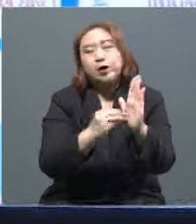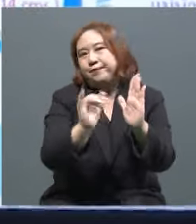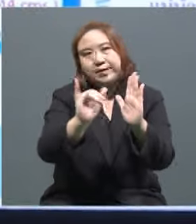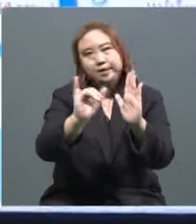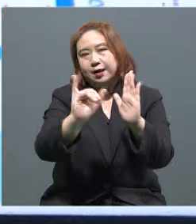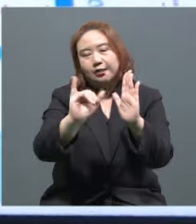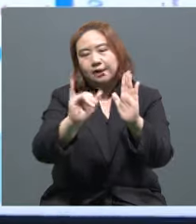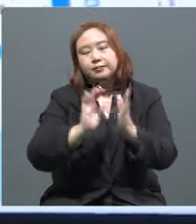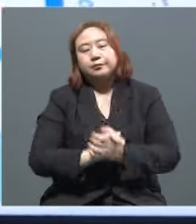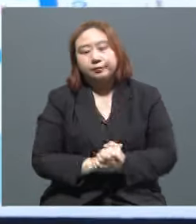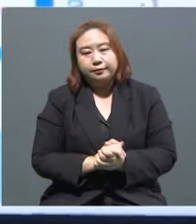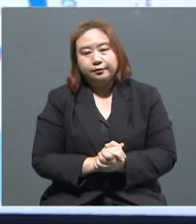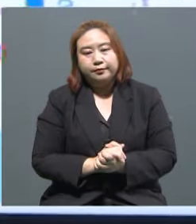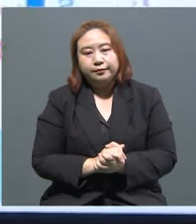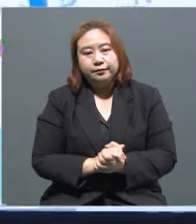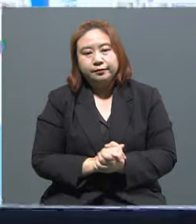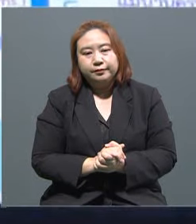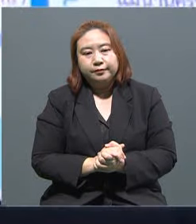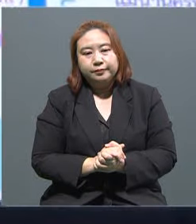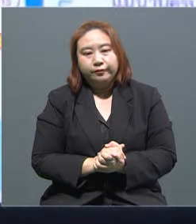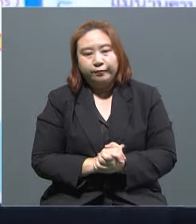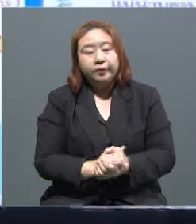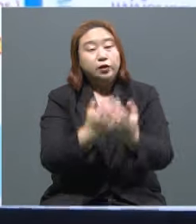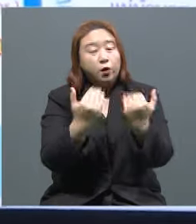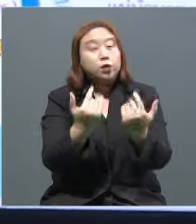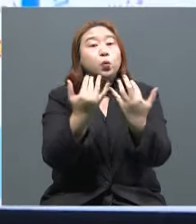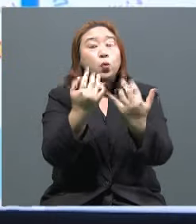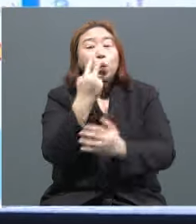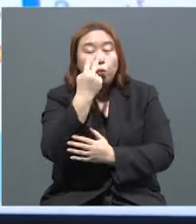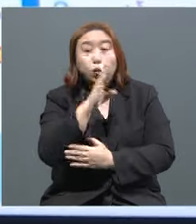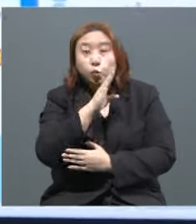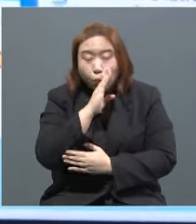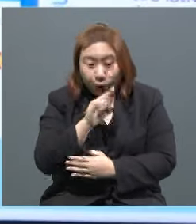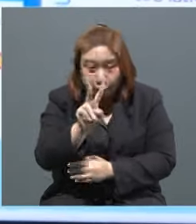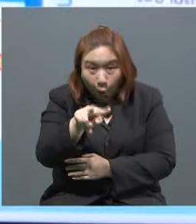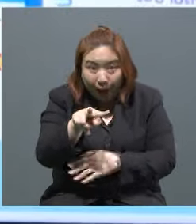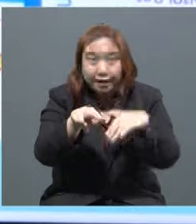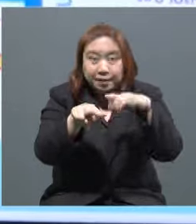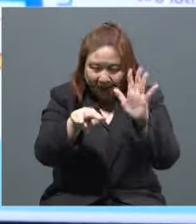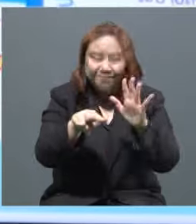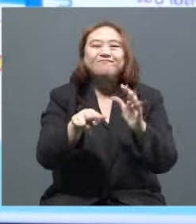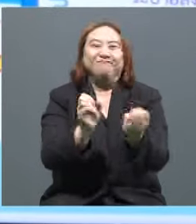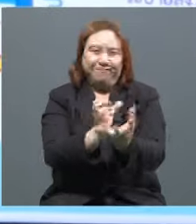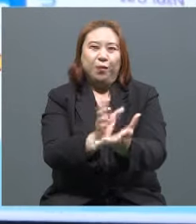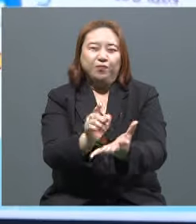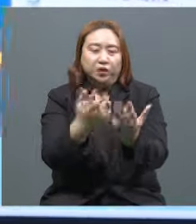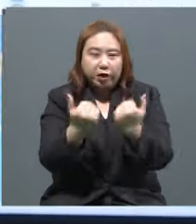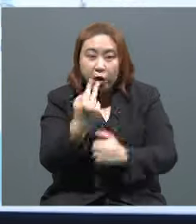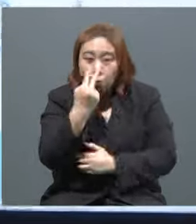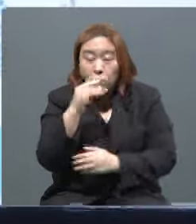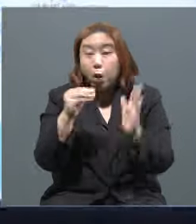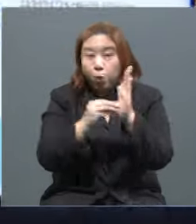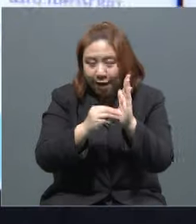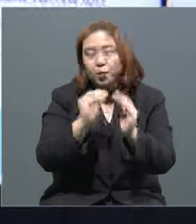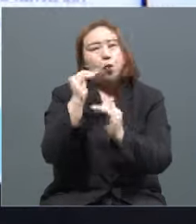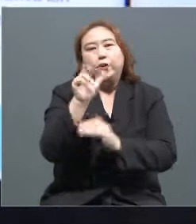พื้นที่ริมตลิ่งนะครับตรงนี้ยังไม่มีนะครับต้องดูลักษณะที่ 2,000 ขึ้นไปหรือกรุงเทพมหานครก็ต้องดูลักษณะ 3,000 ขึ้นไป